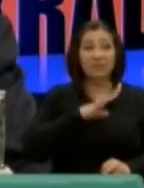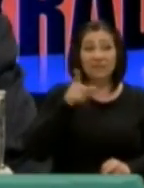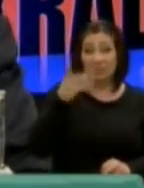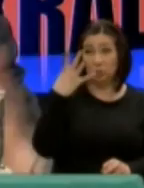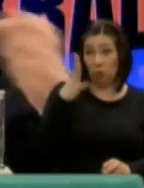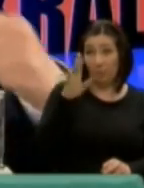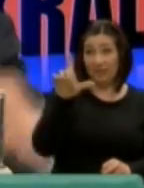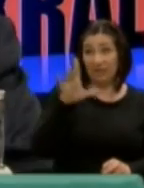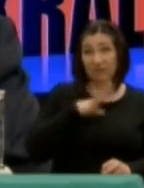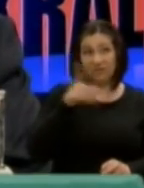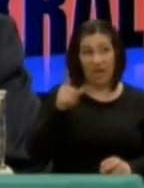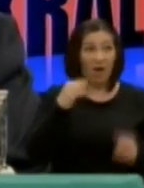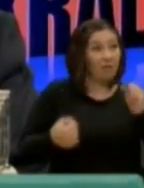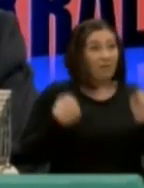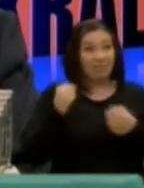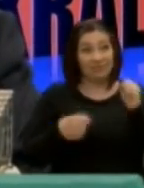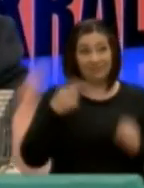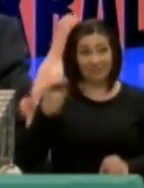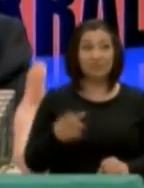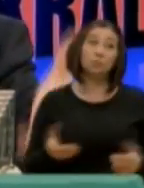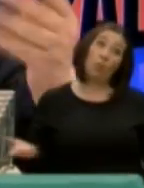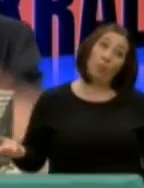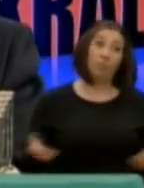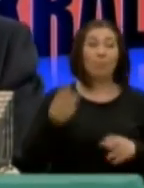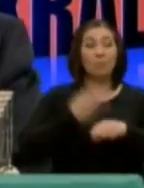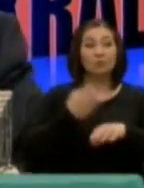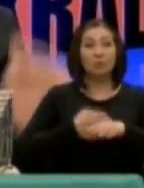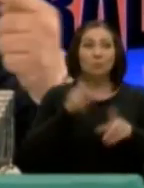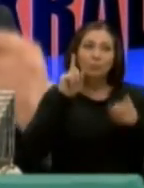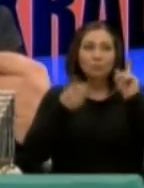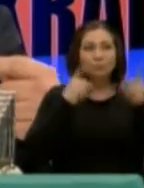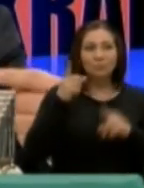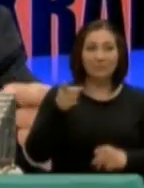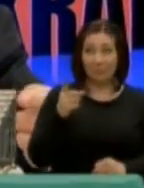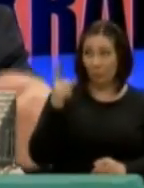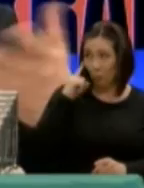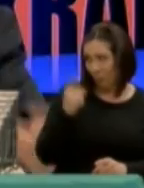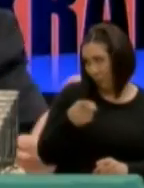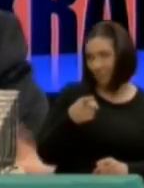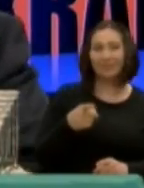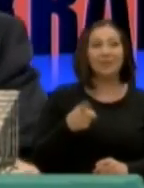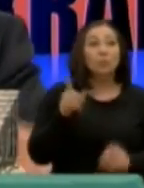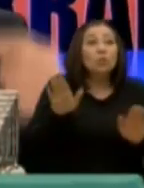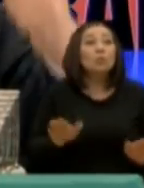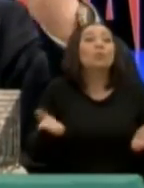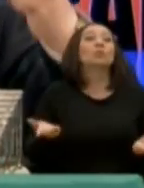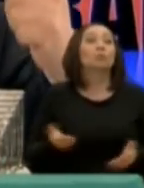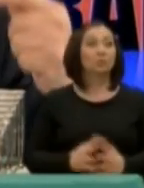4000'e ihtiyacınız var hareketlisiniz. Demeyin. E tabii canım maşallah cin gibisiniz. Ediz duyuyor musun? Evet. Evet. Yerinizde durmuyorsunuz